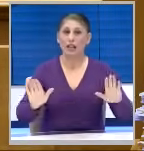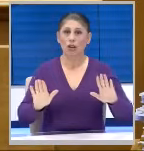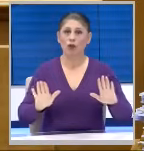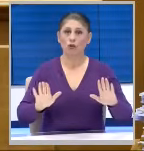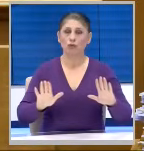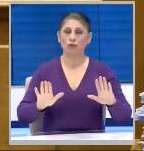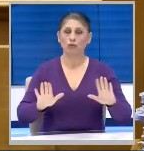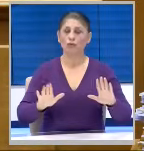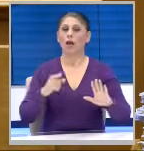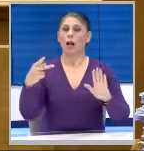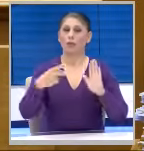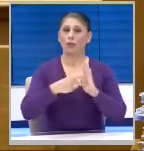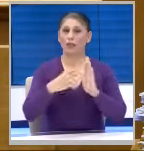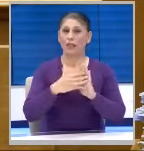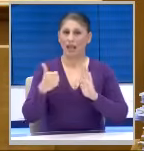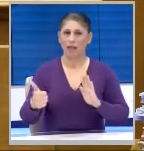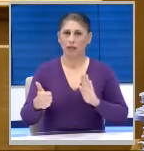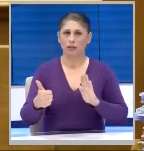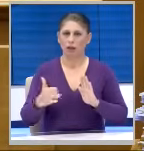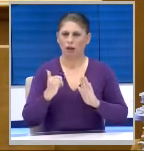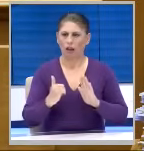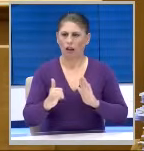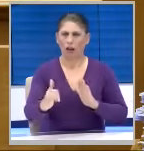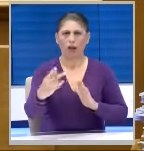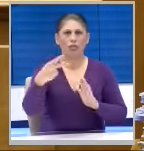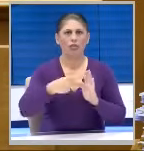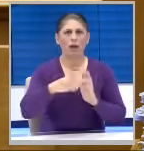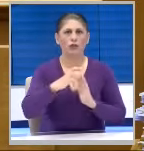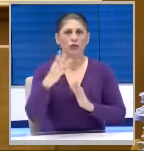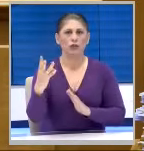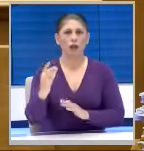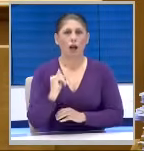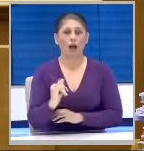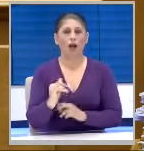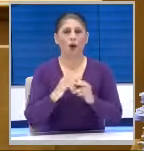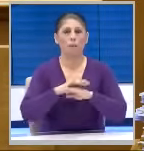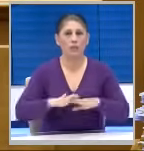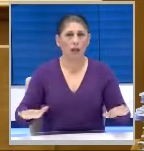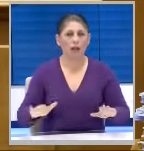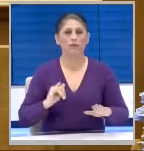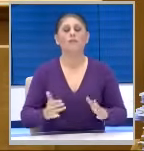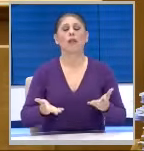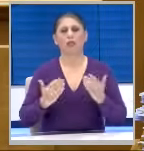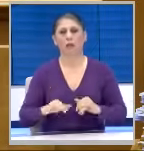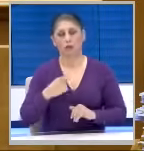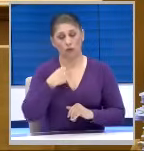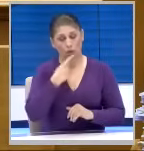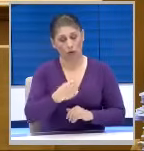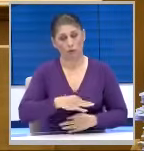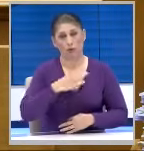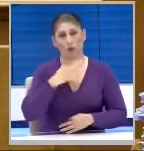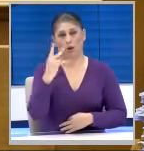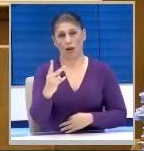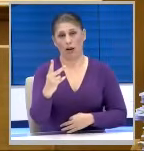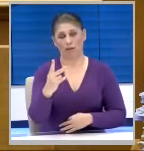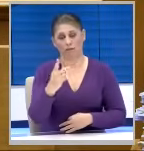δεν είχαν ολοκληρωθεί το 23 και γνωρίζατε το χει πει ο κύριος καραμανλής με τον πιο